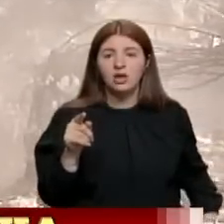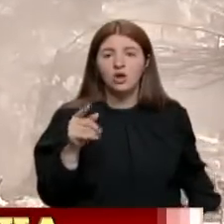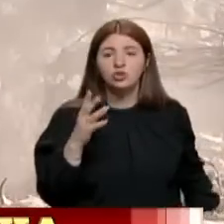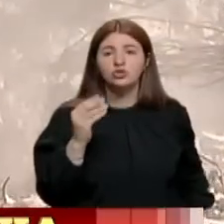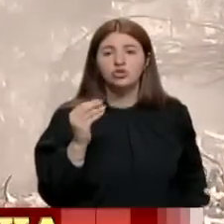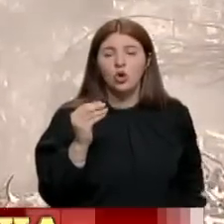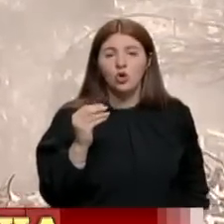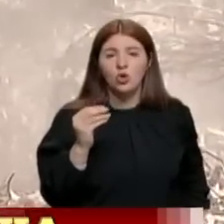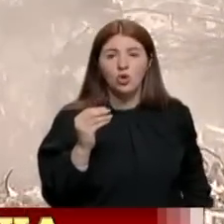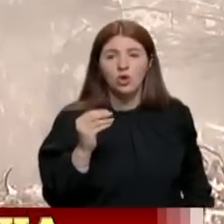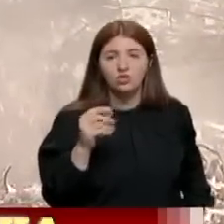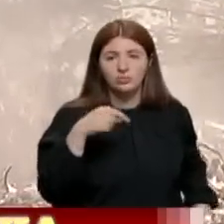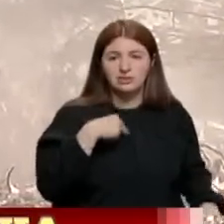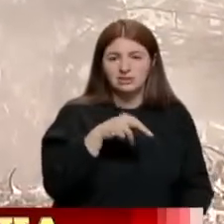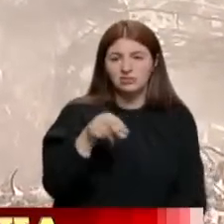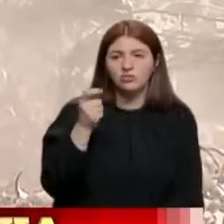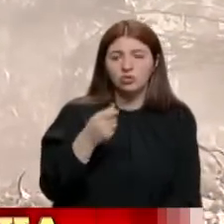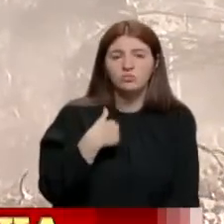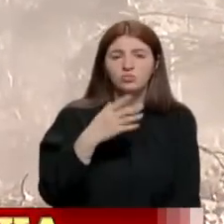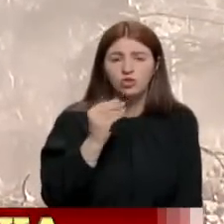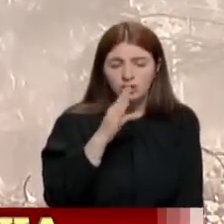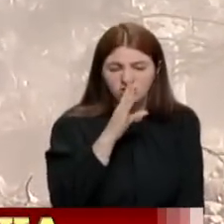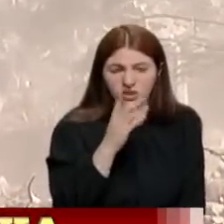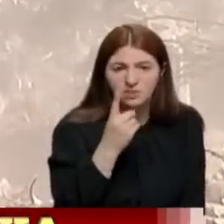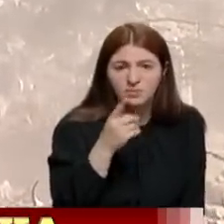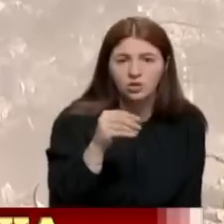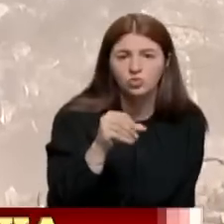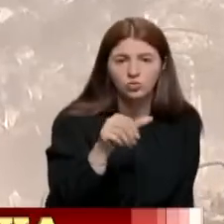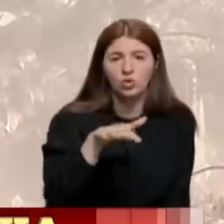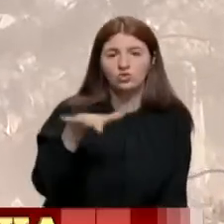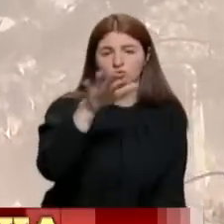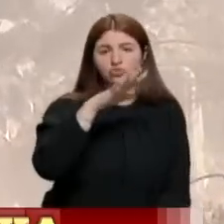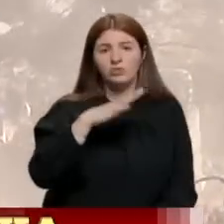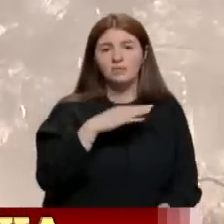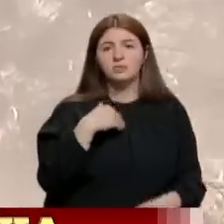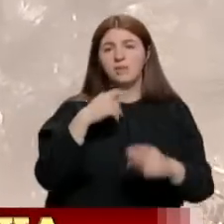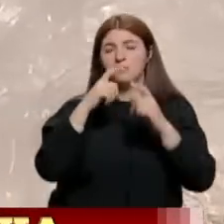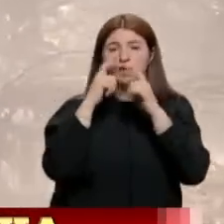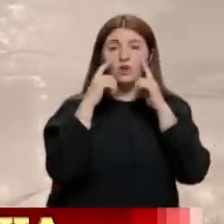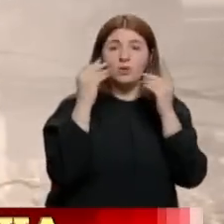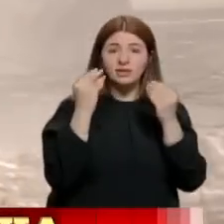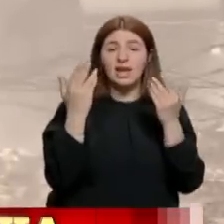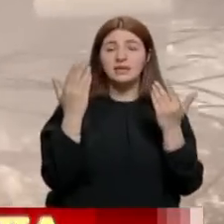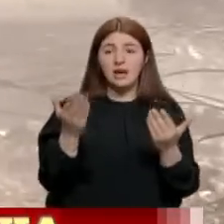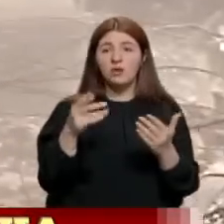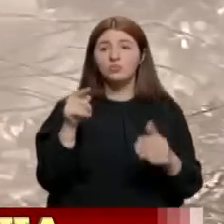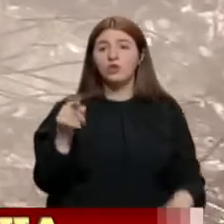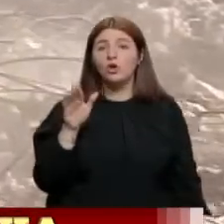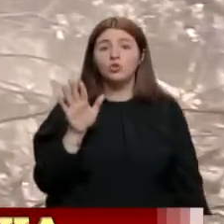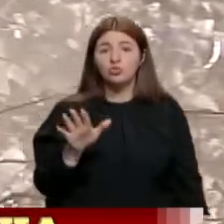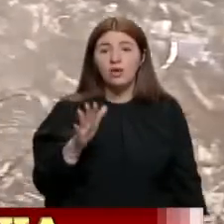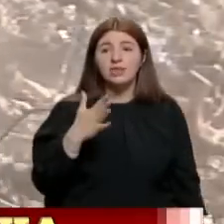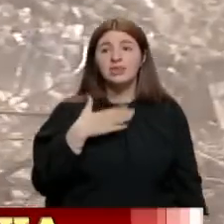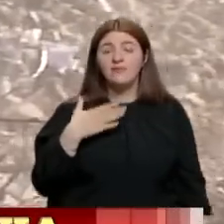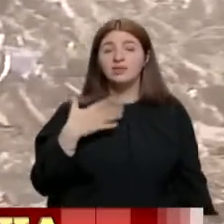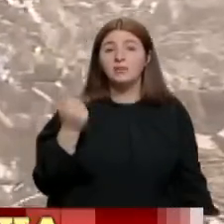çok, şu tarafa geçmek zorundayım. Çok ciddi bir toz var burada. Bizde maske olmasına rağmen burada durmak,